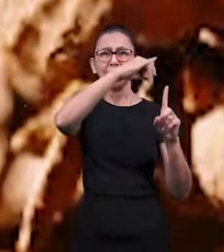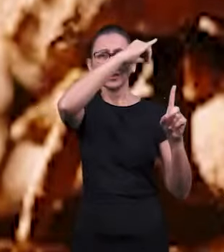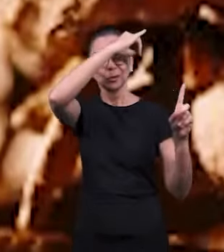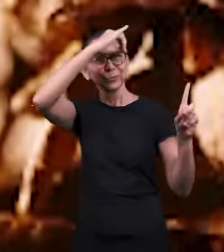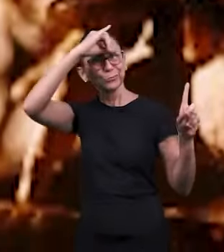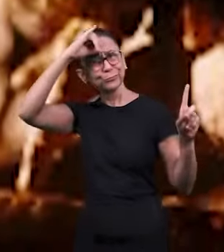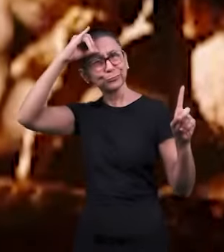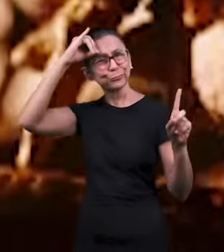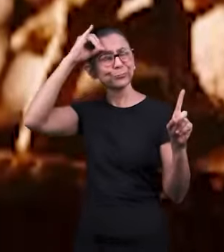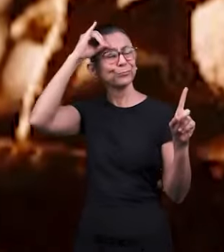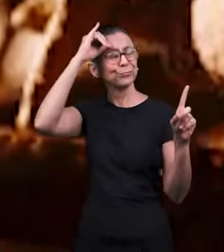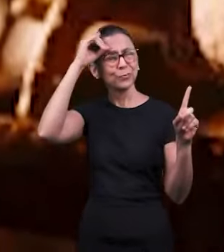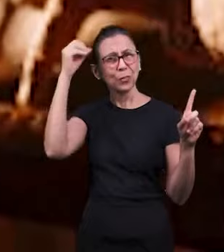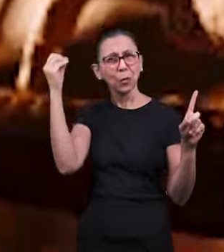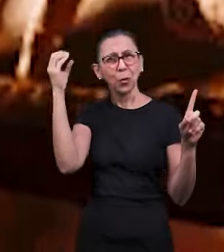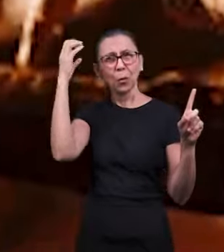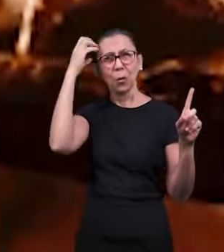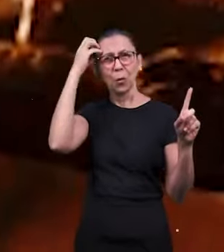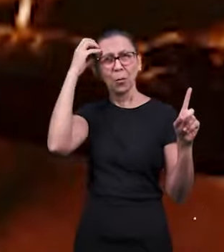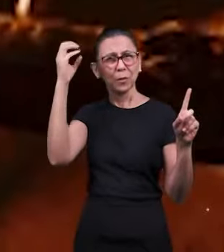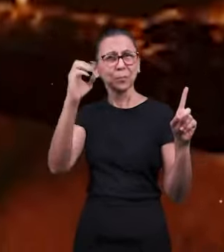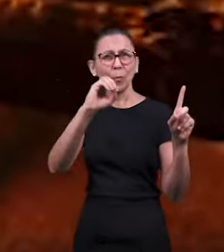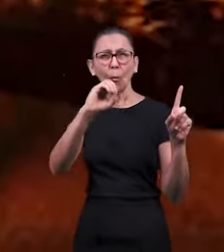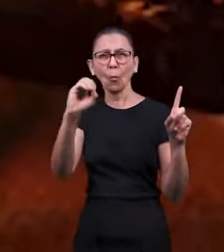будучи безвинным на кресте.